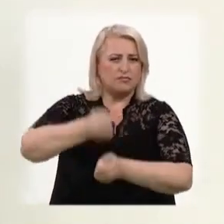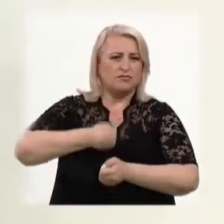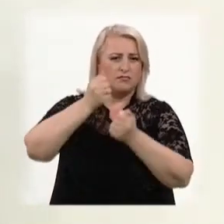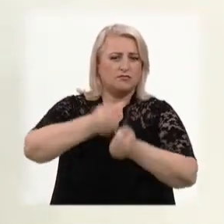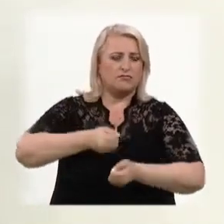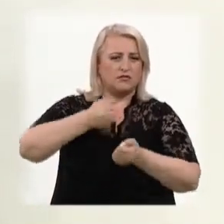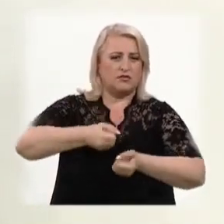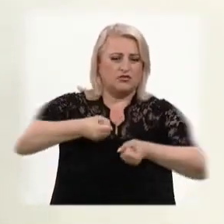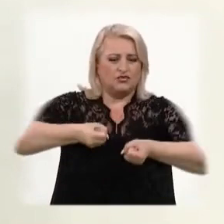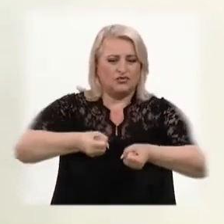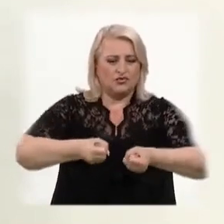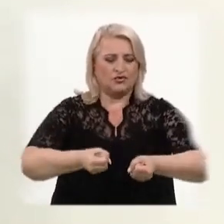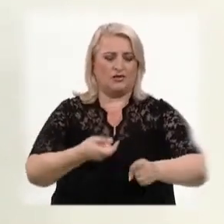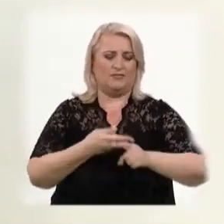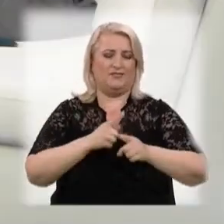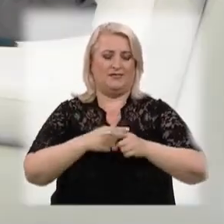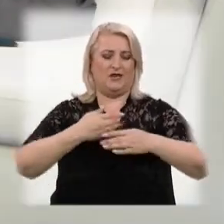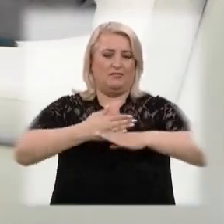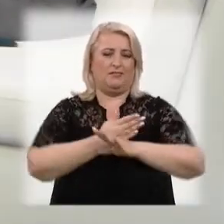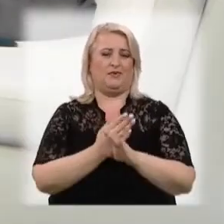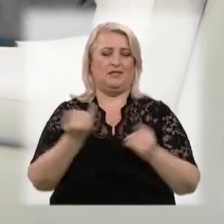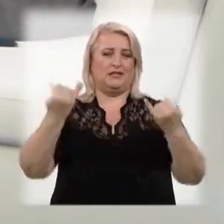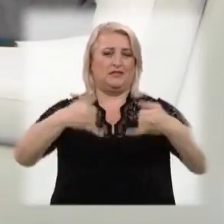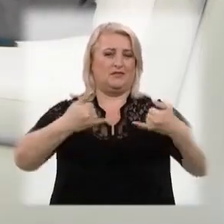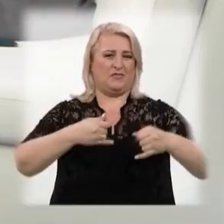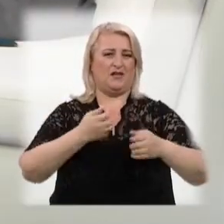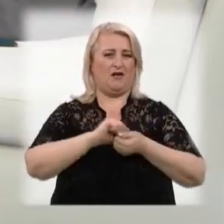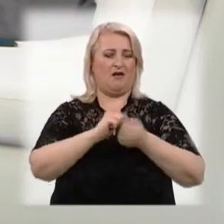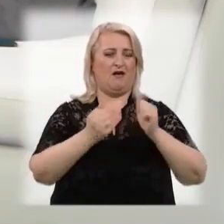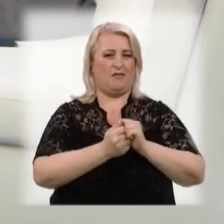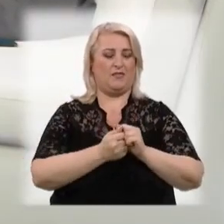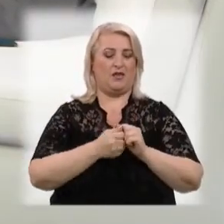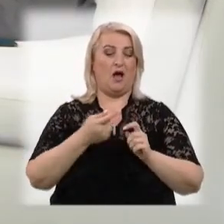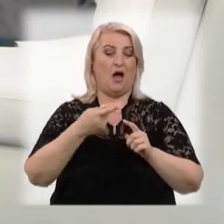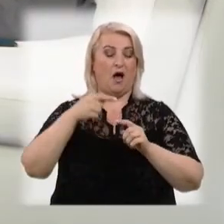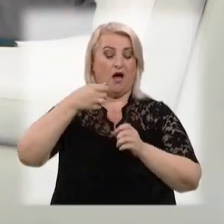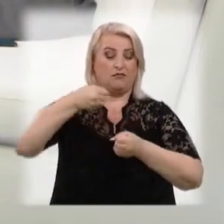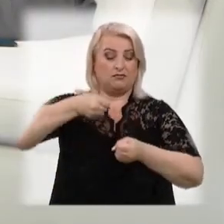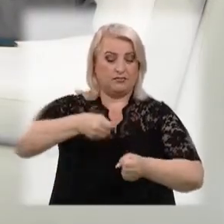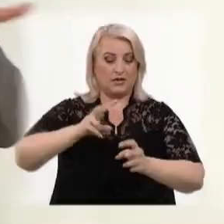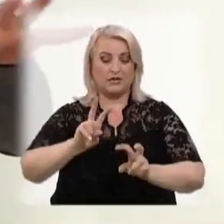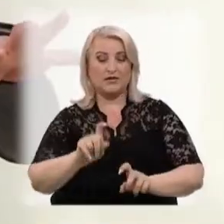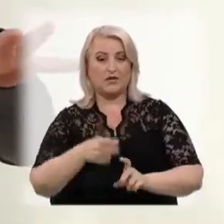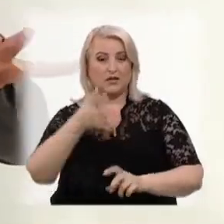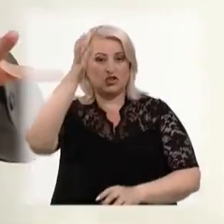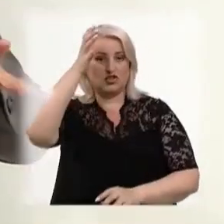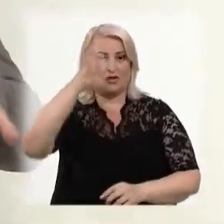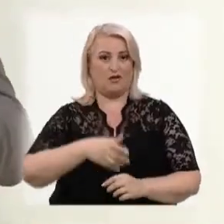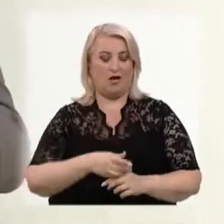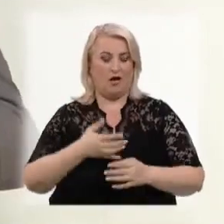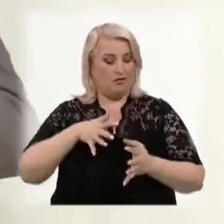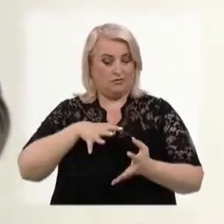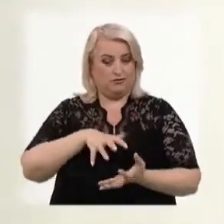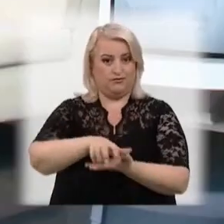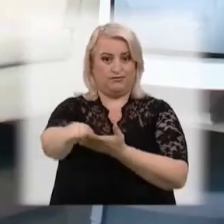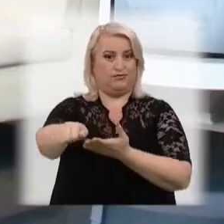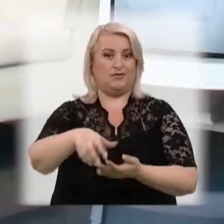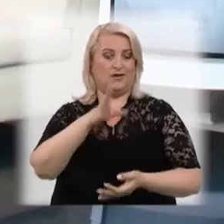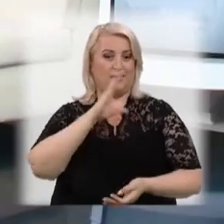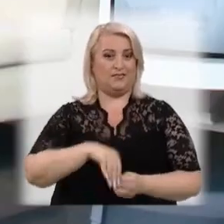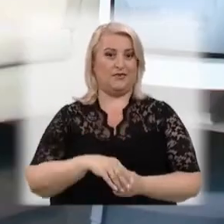perforatorul stins dar se Nu nu se primește nu știu dacă nu îi de schiuri bătut Asta e greu